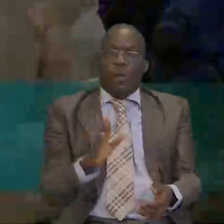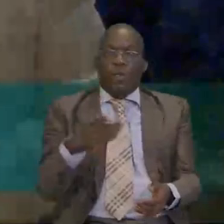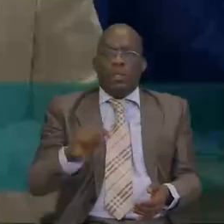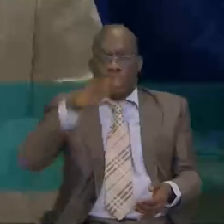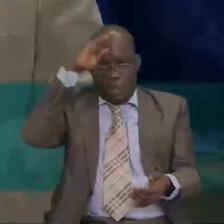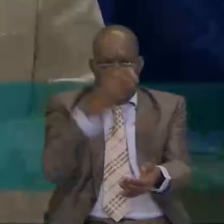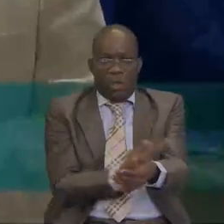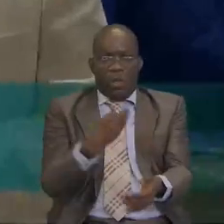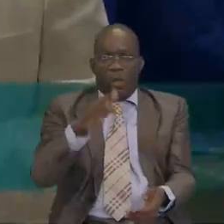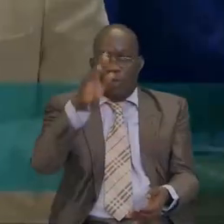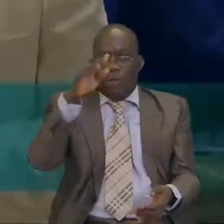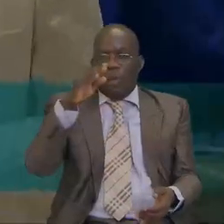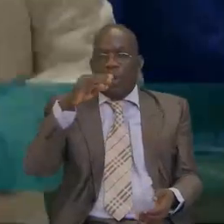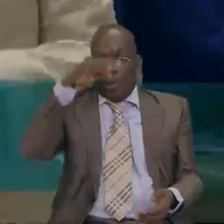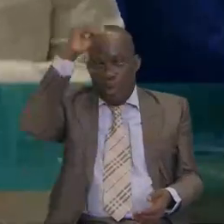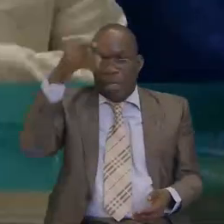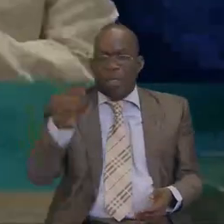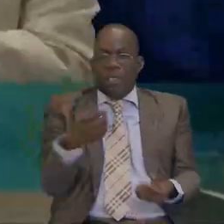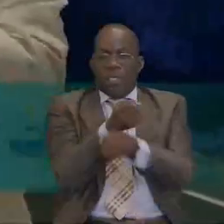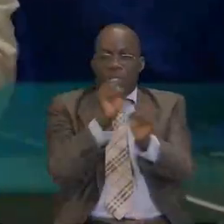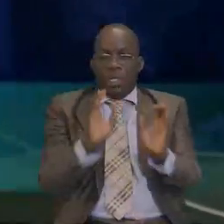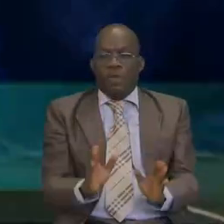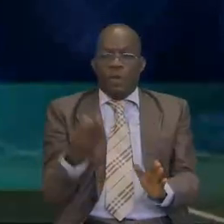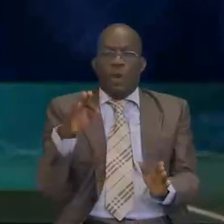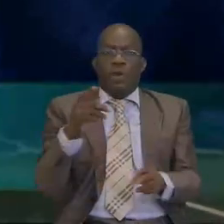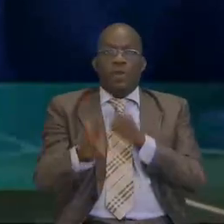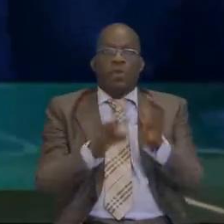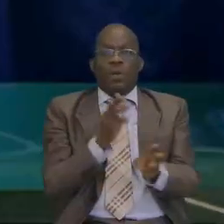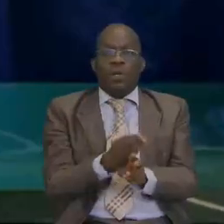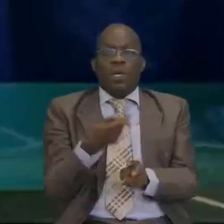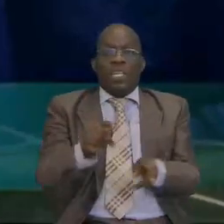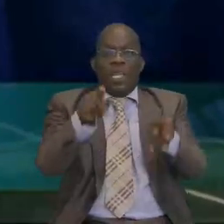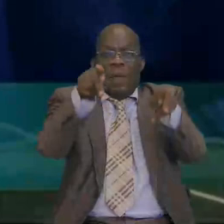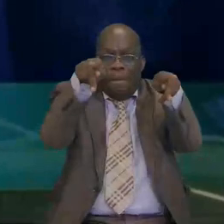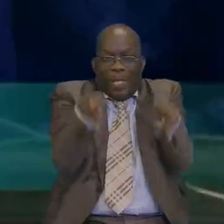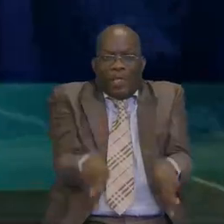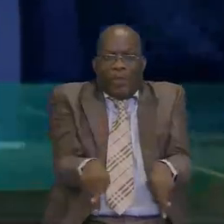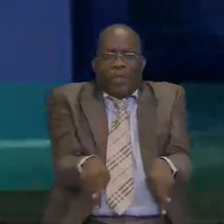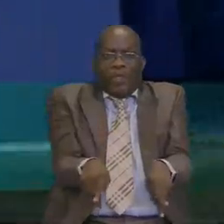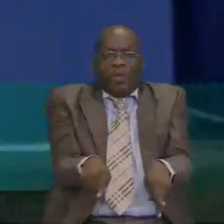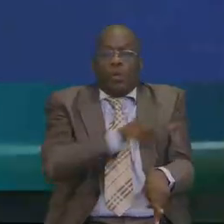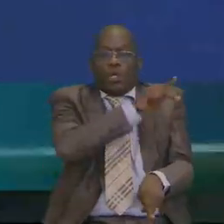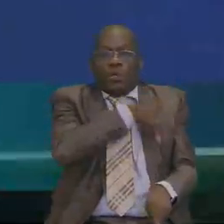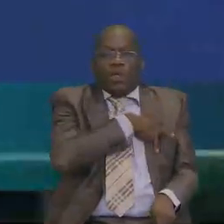le Sauveur du monde, la personnification de la vérité.